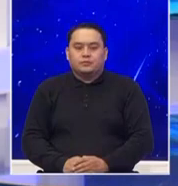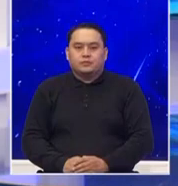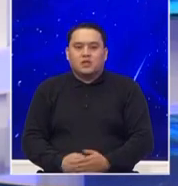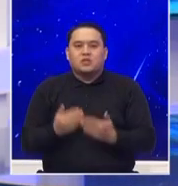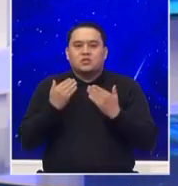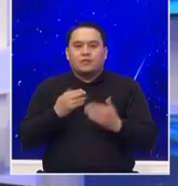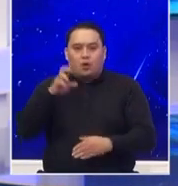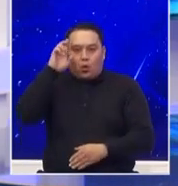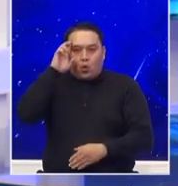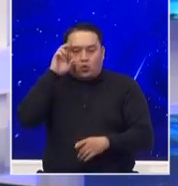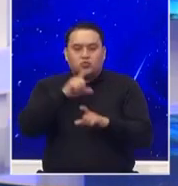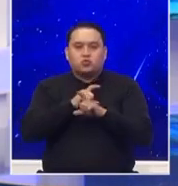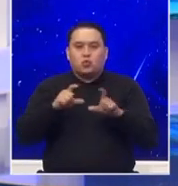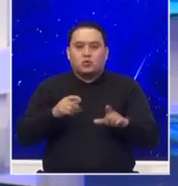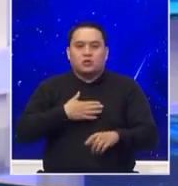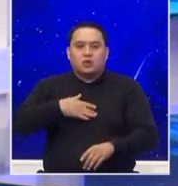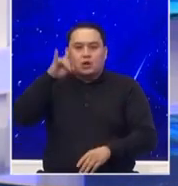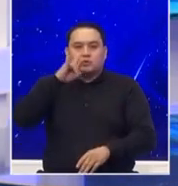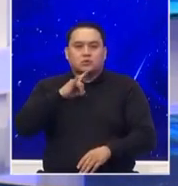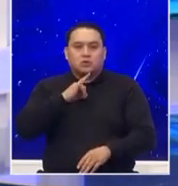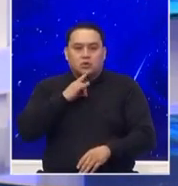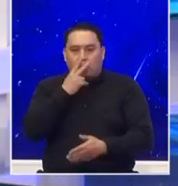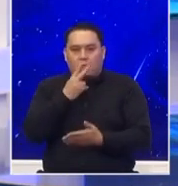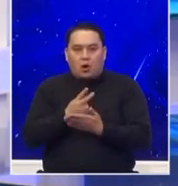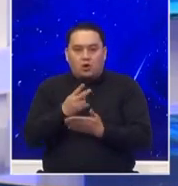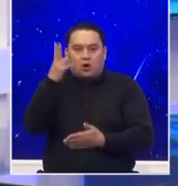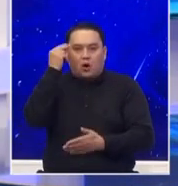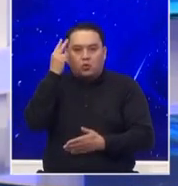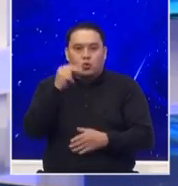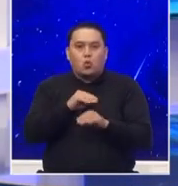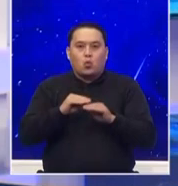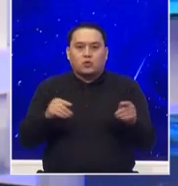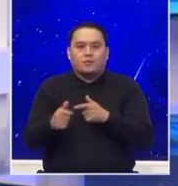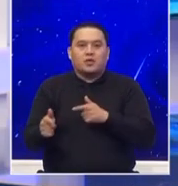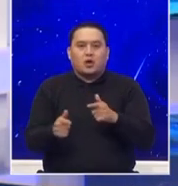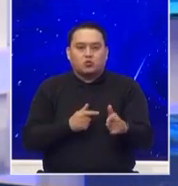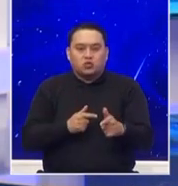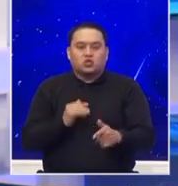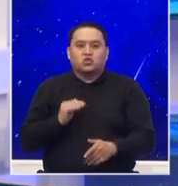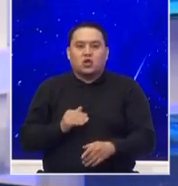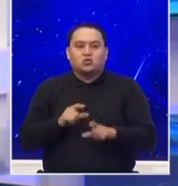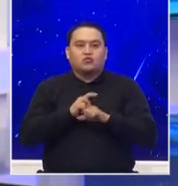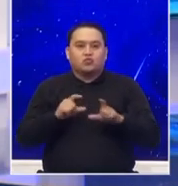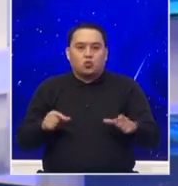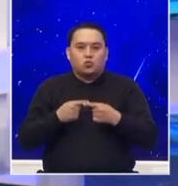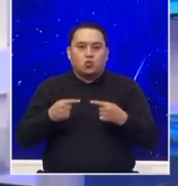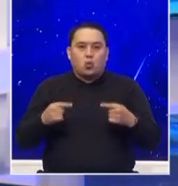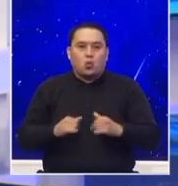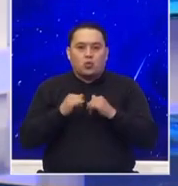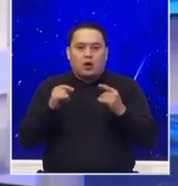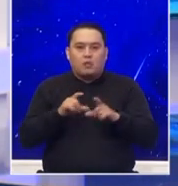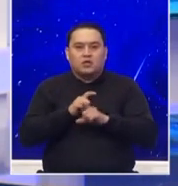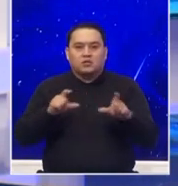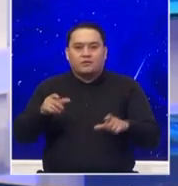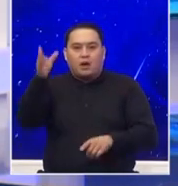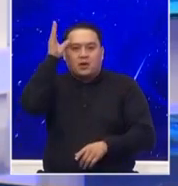Сегодня государственные школы в нашей стране доминируют и по количеству, и по уровню подготовки. Частные школы – это другой разряд